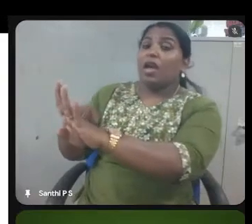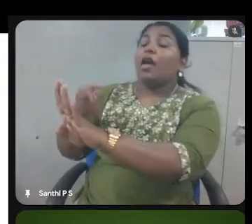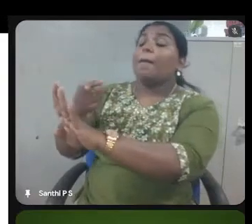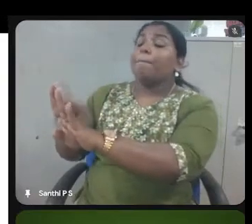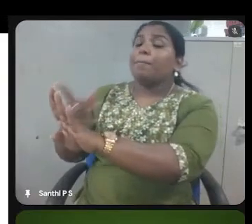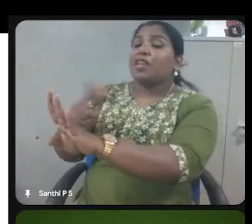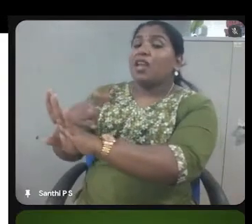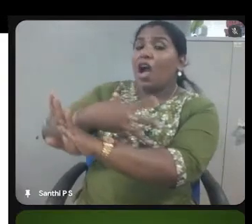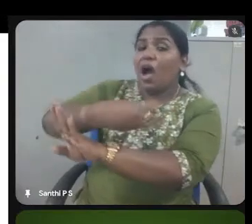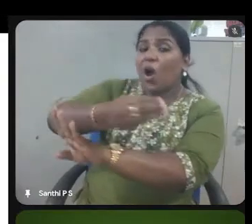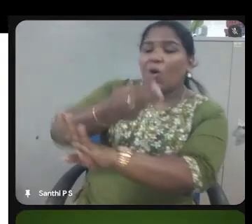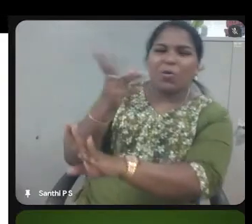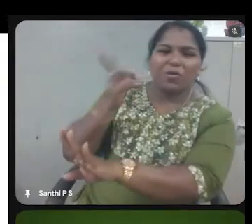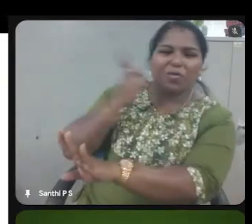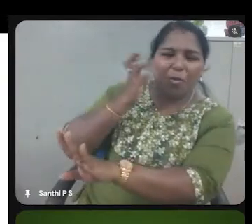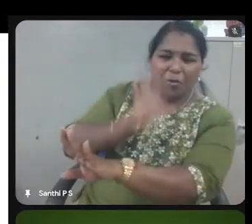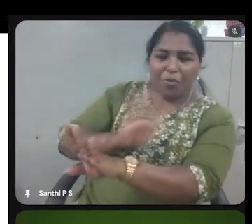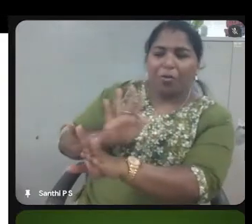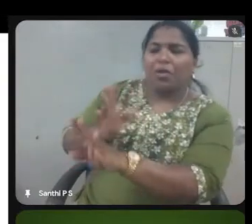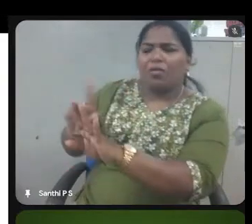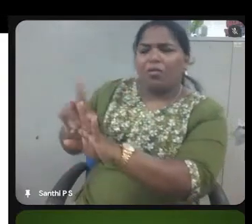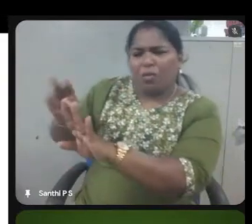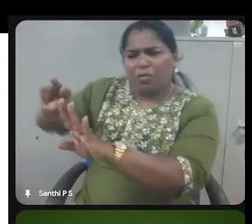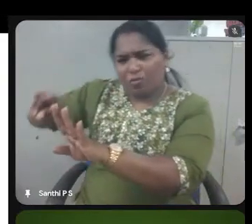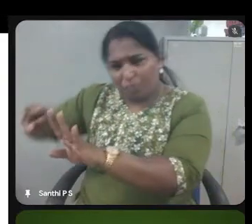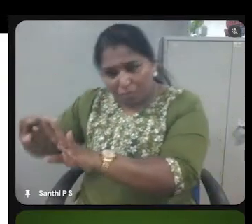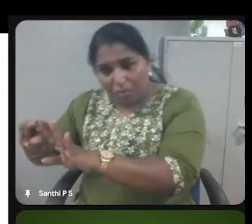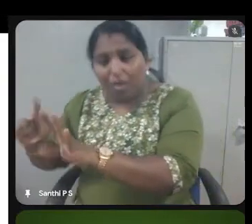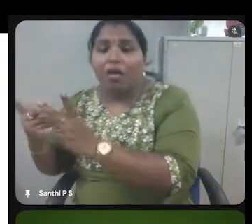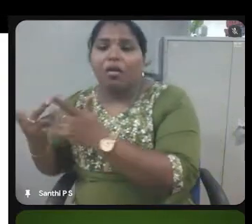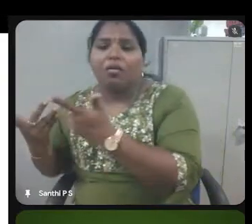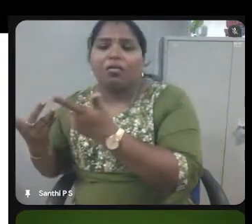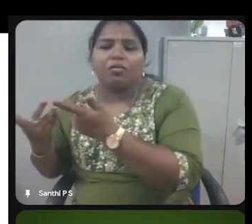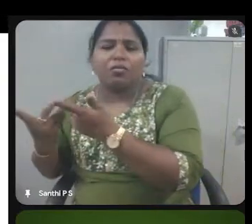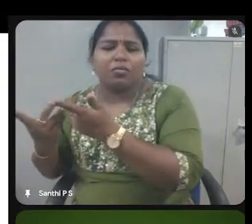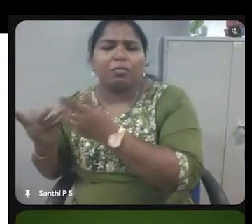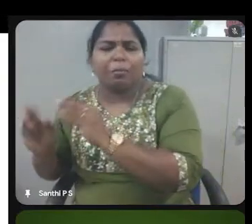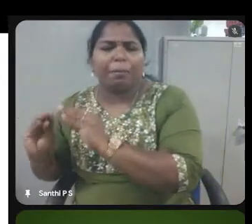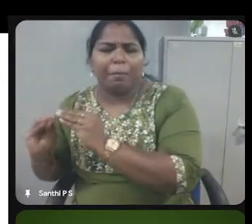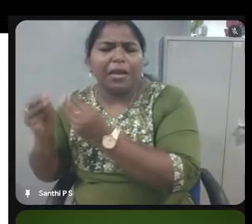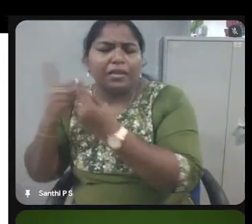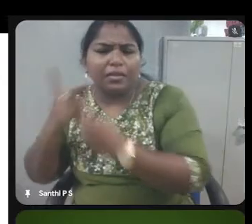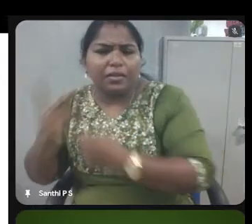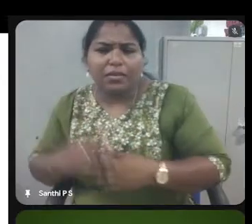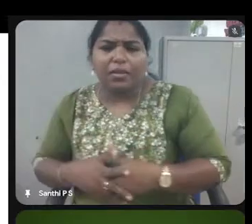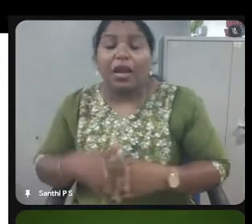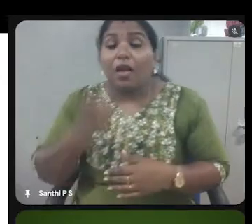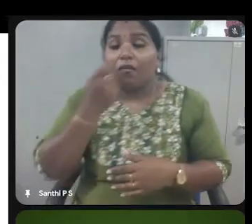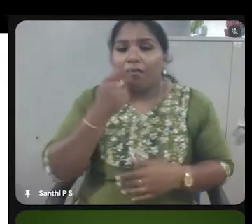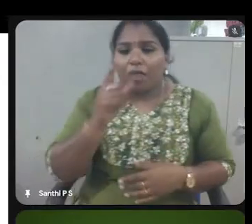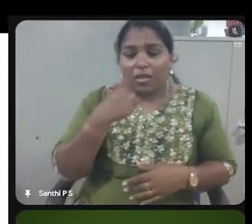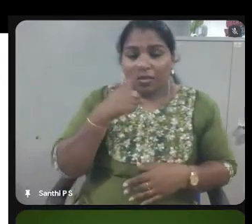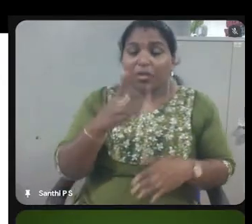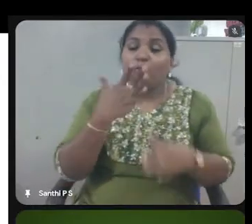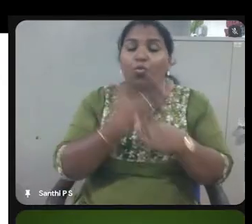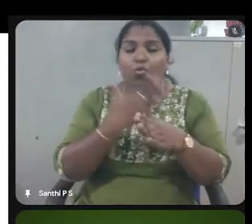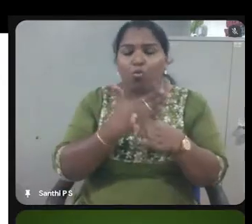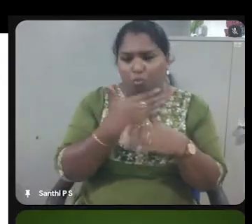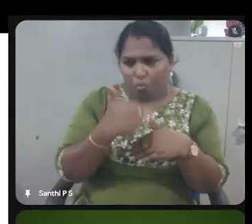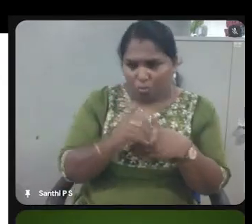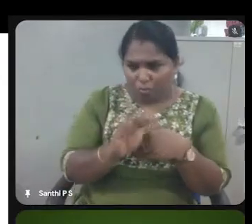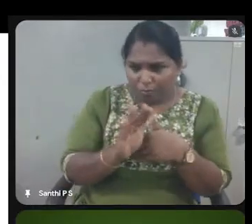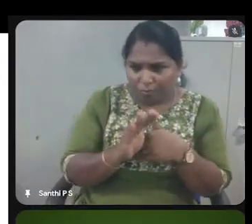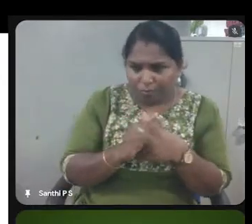കുട്ടിയെ പേരന്റ് എങ്ങനെ എൻഗേജ് ചെയ്യാമെന്നായിരിക്കും ചിന്തിക്കേണ്ടത്. പാരന്റ്സ് ഇല്ല, വർക്കിംഗ് ആണ്, അതാണ് അവരുടെ ഇഷ്യൂ. അപ്പൊ